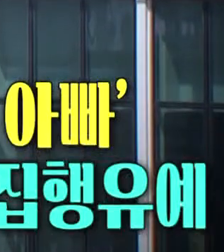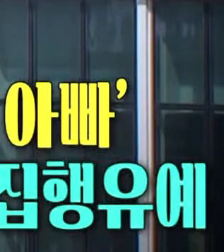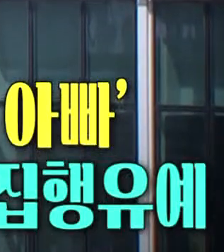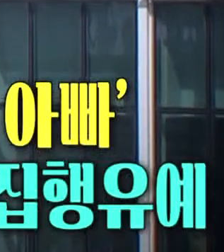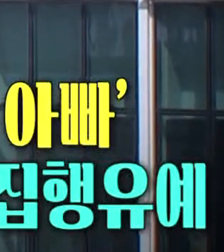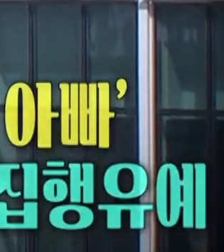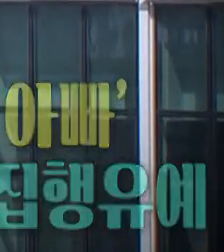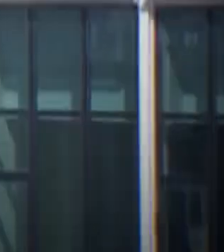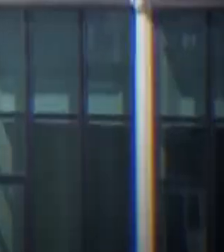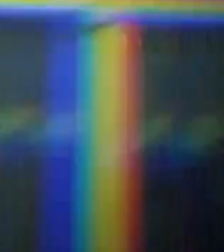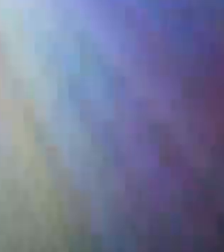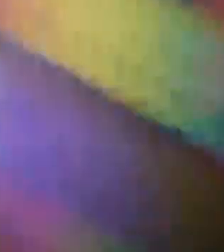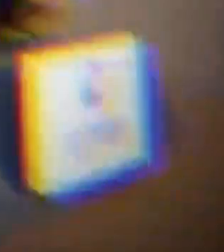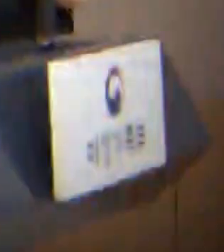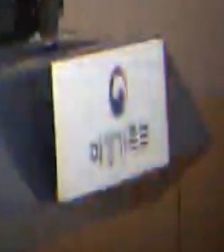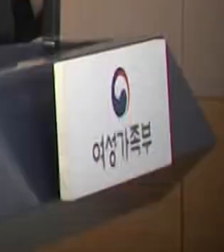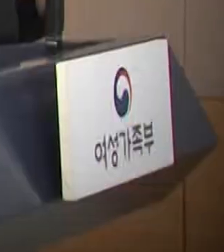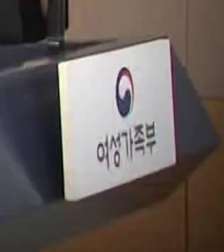오겠습니다